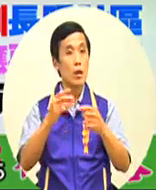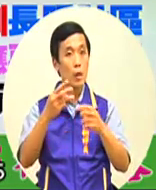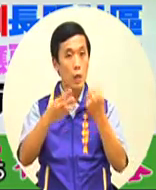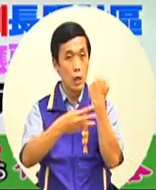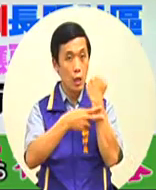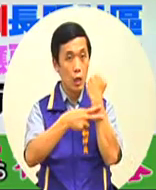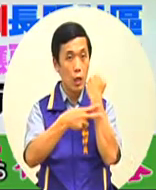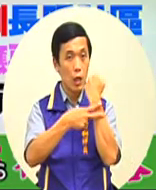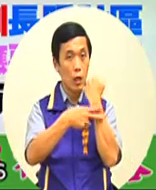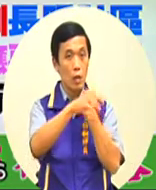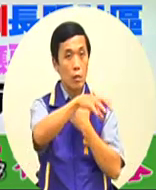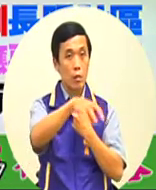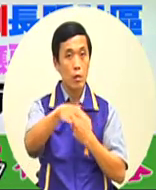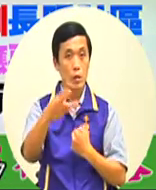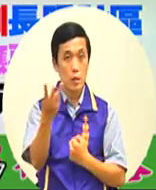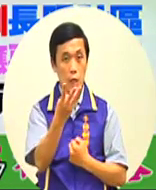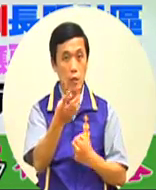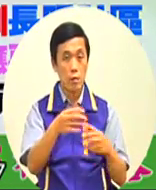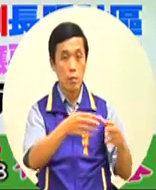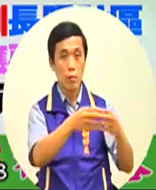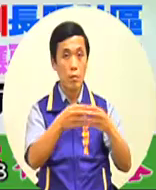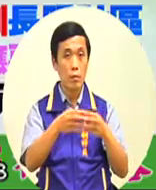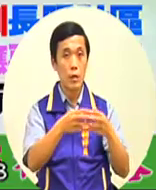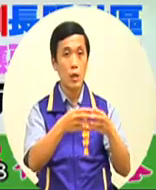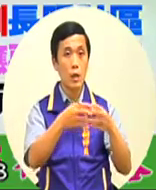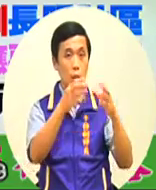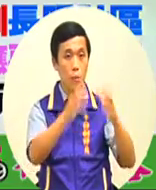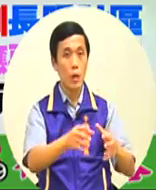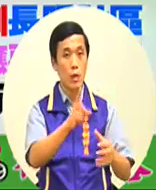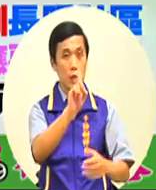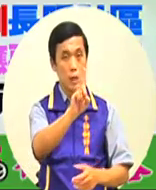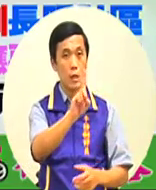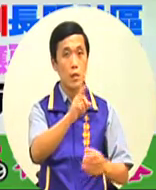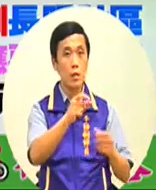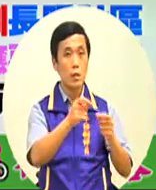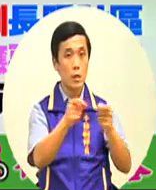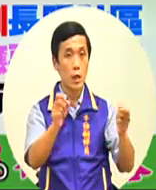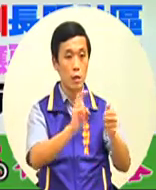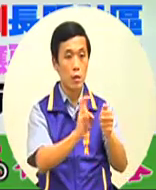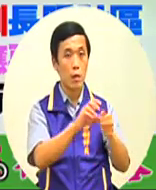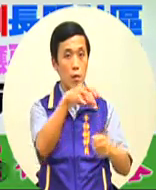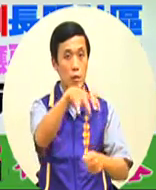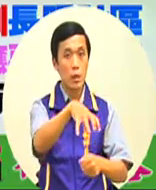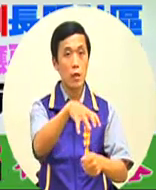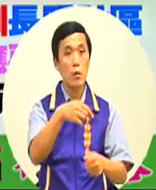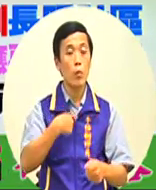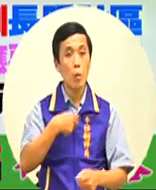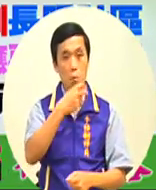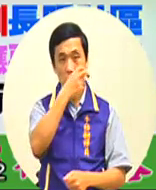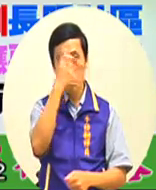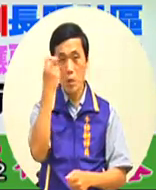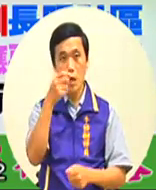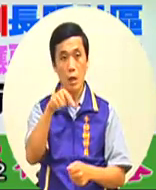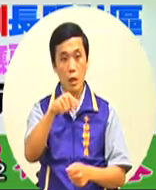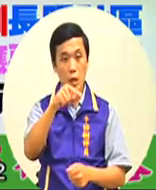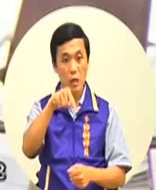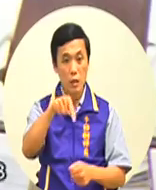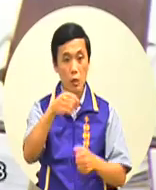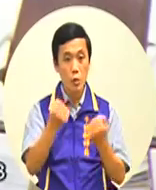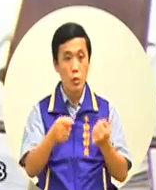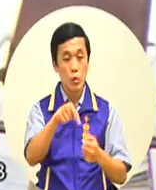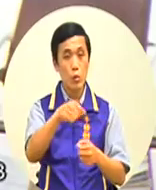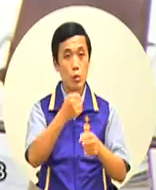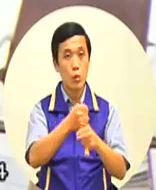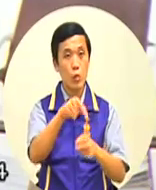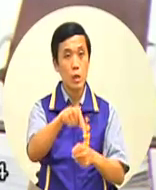个长照站的为目标啊，但是我发现。 要来做这个，他说三个里